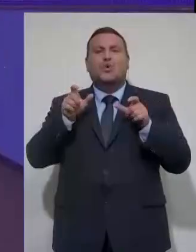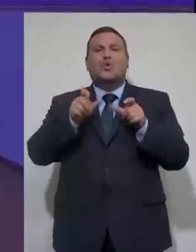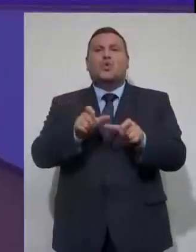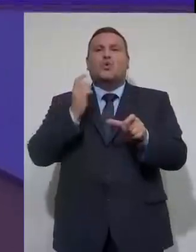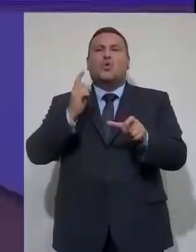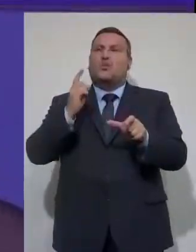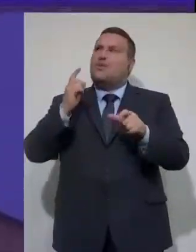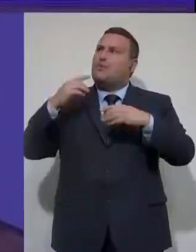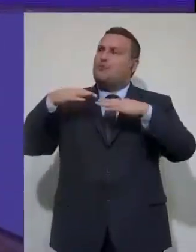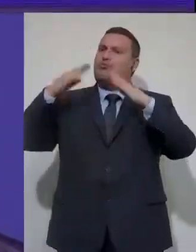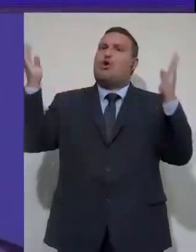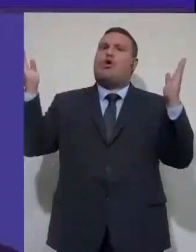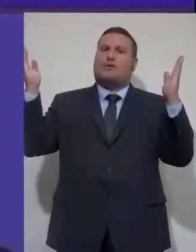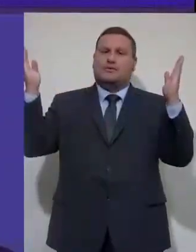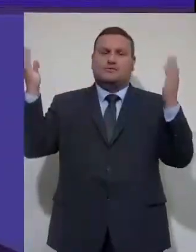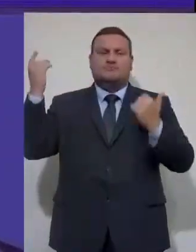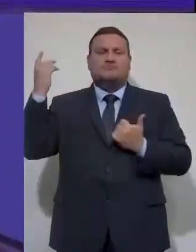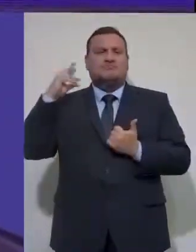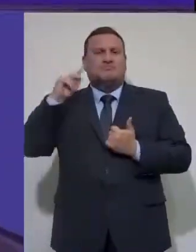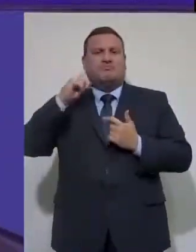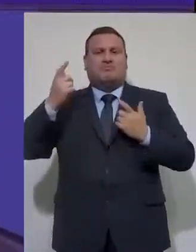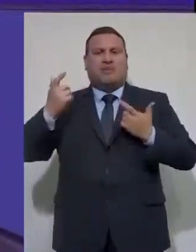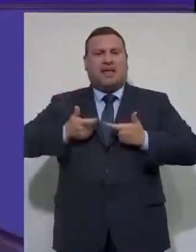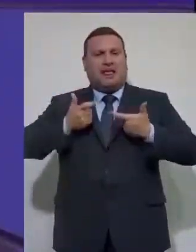di trasformazione, di metamorfosi. E